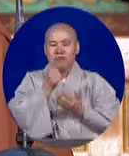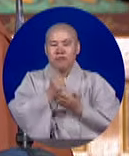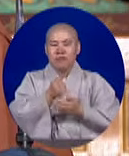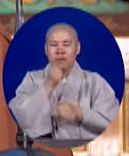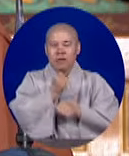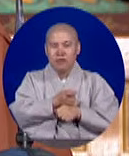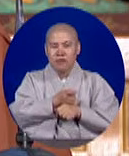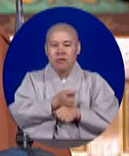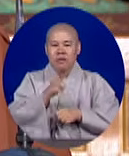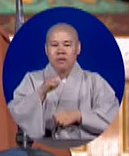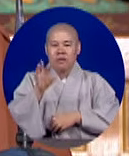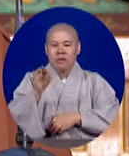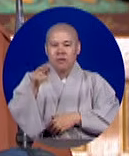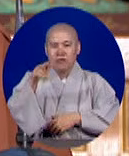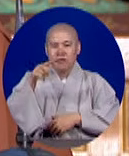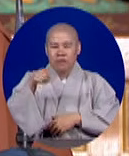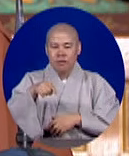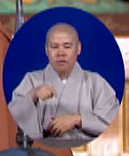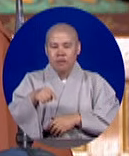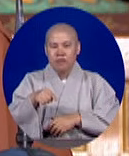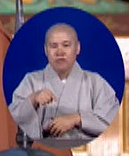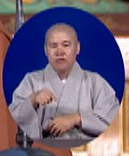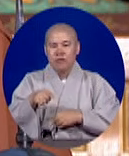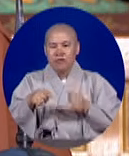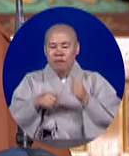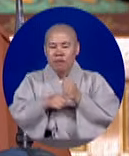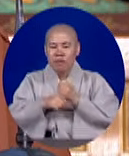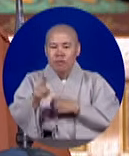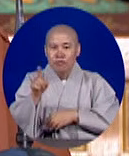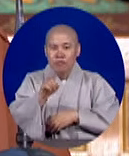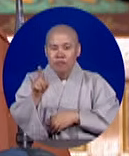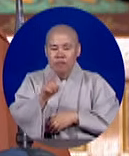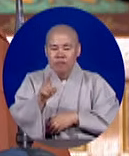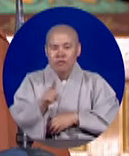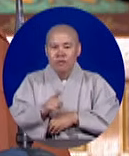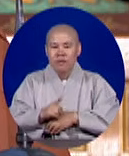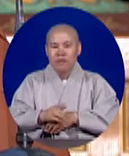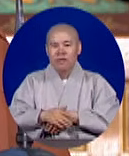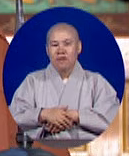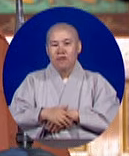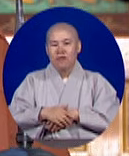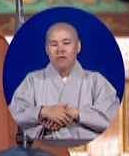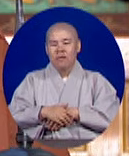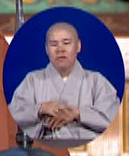불성은 상주다. 상주는 무엇이냐?